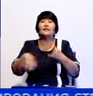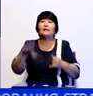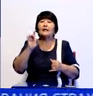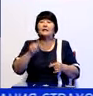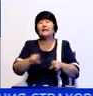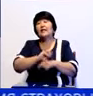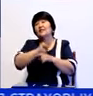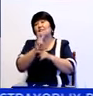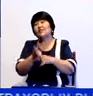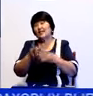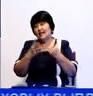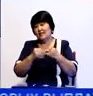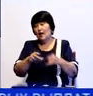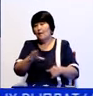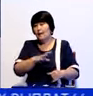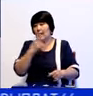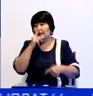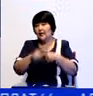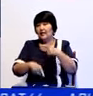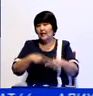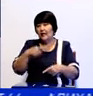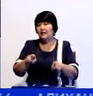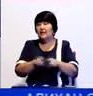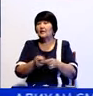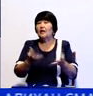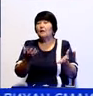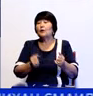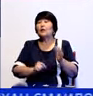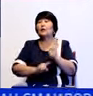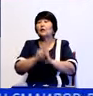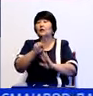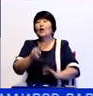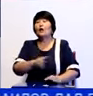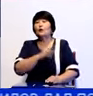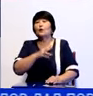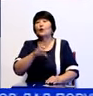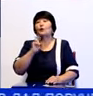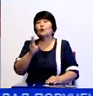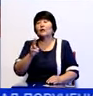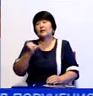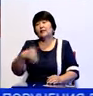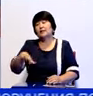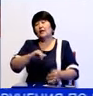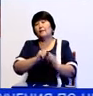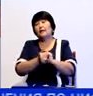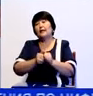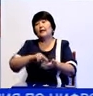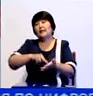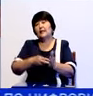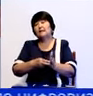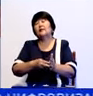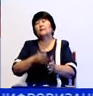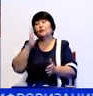это священная земля, богатая традициями, где берет начало духовное наследие тюркоязычных стран, и поделился планами на